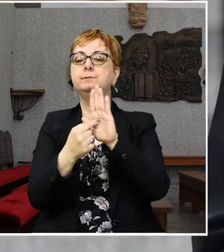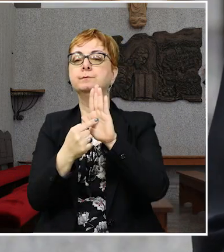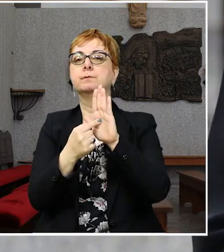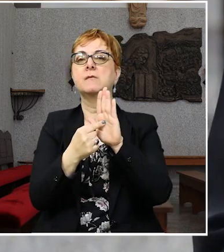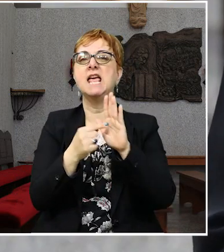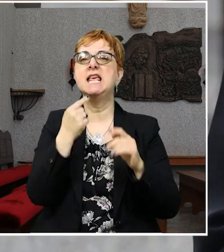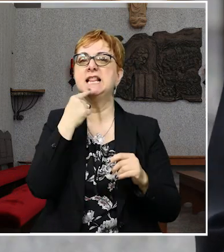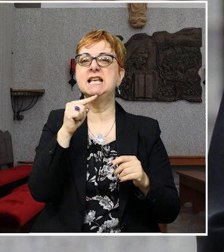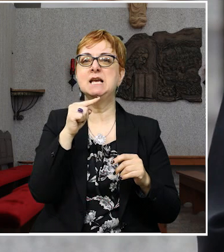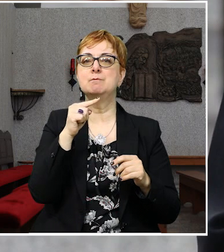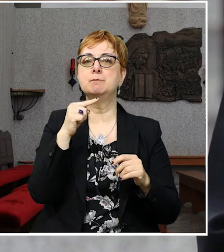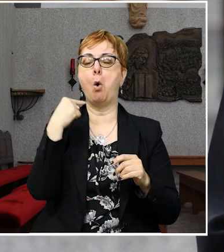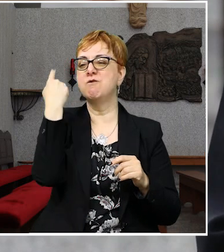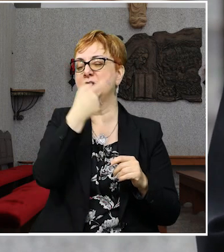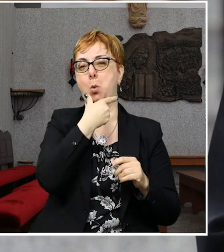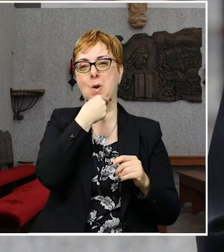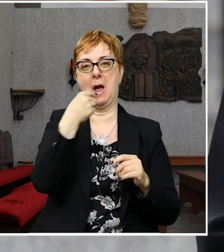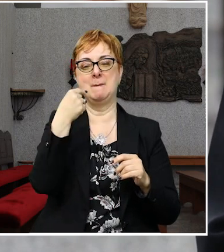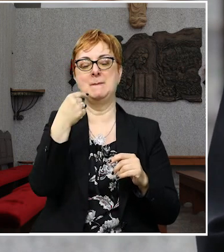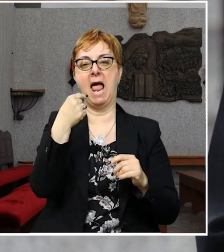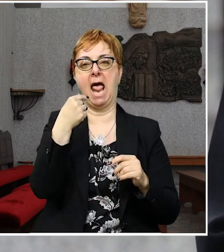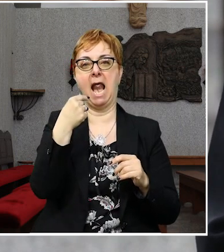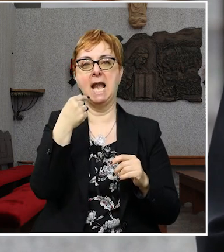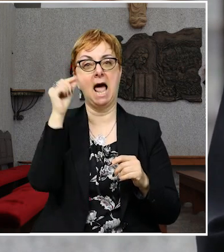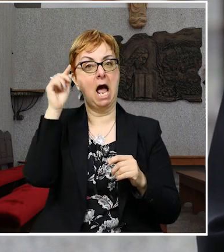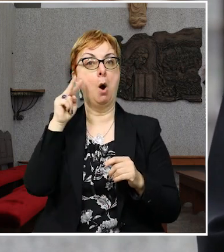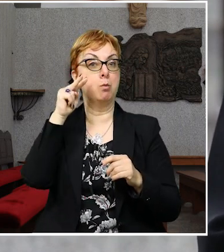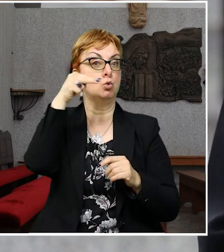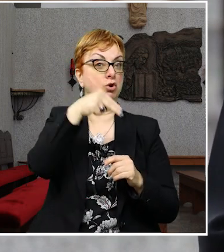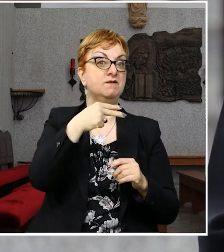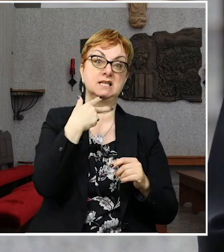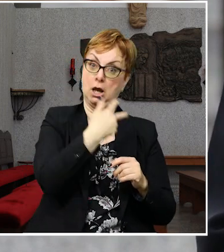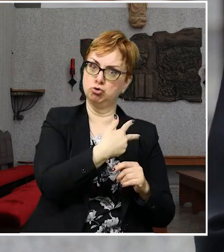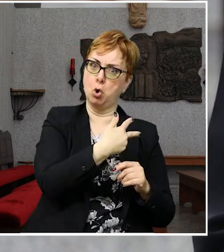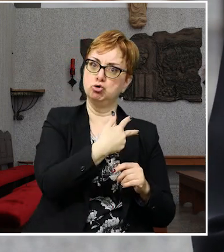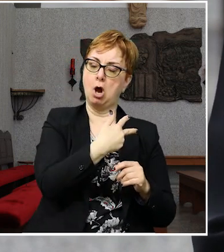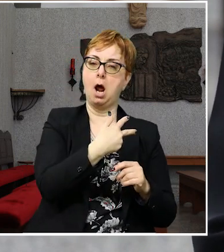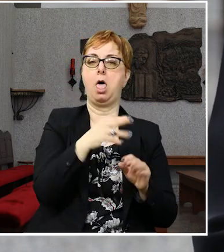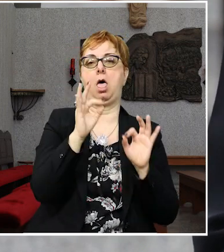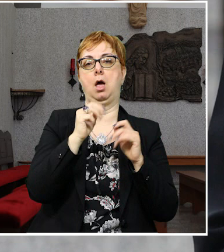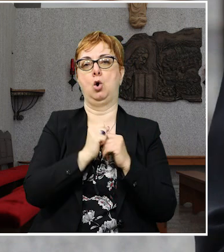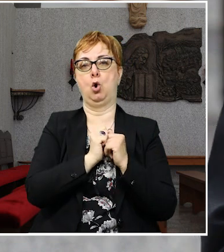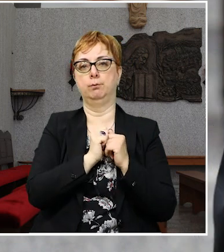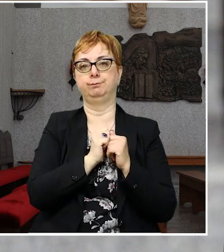per fare una figura più o meno bella dal punto di vista sociale? Ecco,